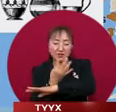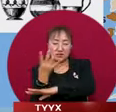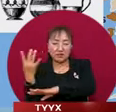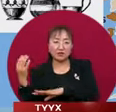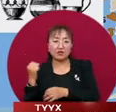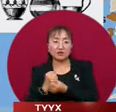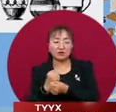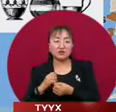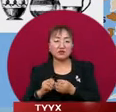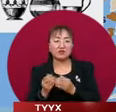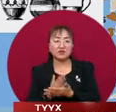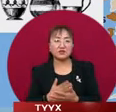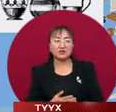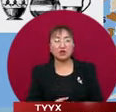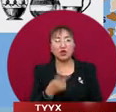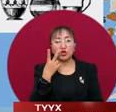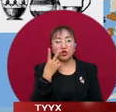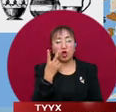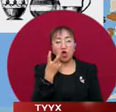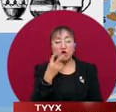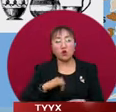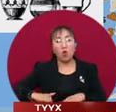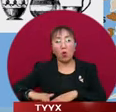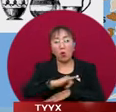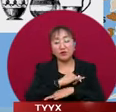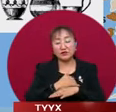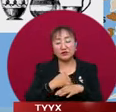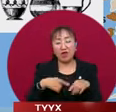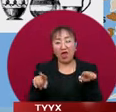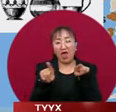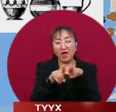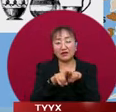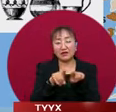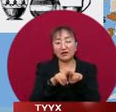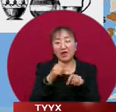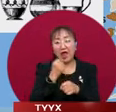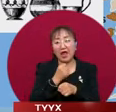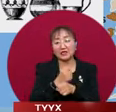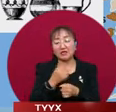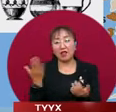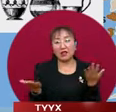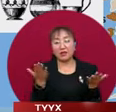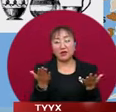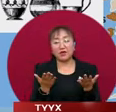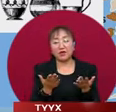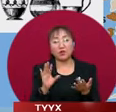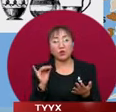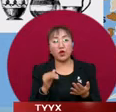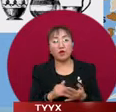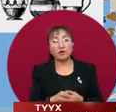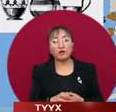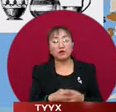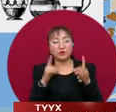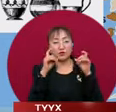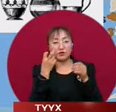байсан. За тэгвэл энэ хоёр улсын маань адил төсөөтэй эрхэлдэг байсан аж ахуй нь юу байсан юм бэ хүүхдүүд ээ? За багш нь зурган дээр